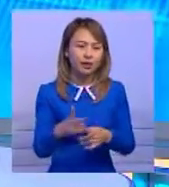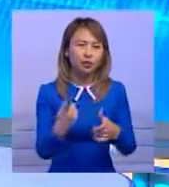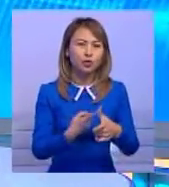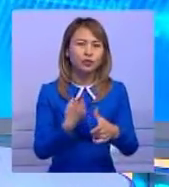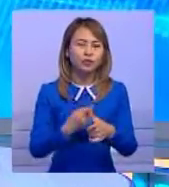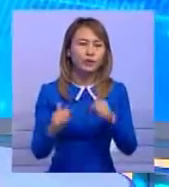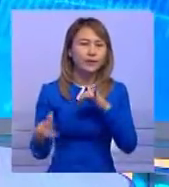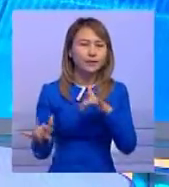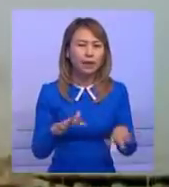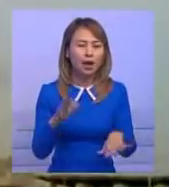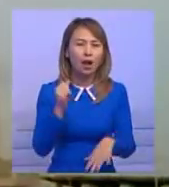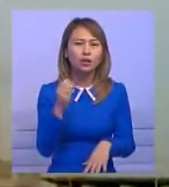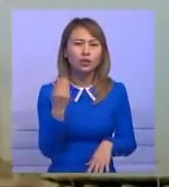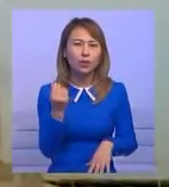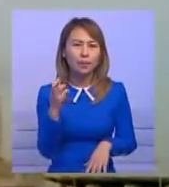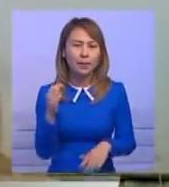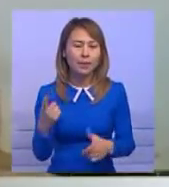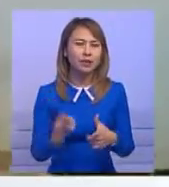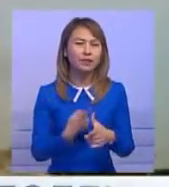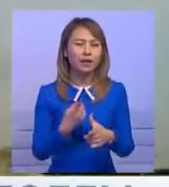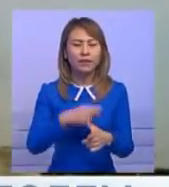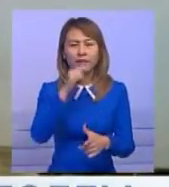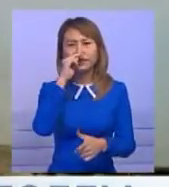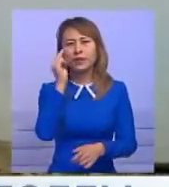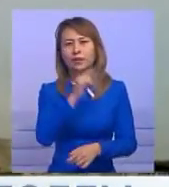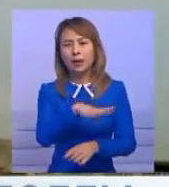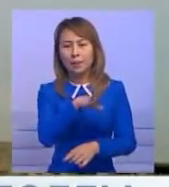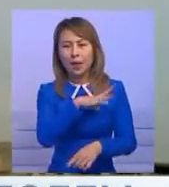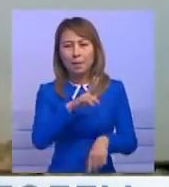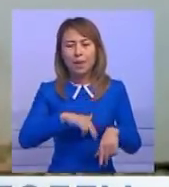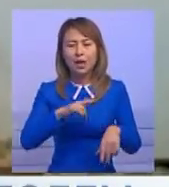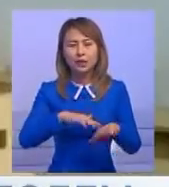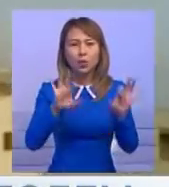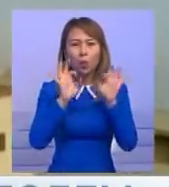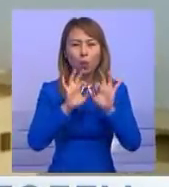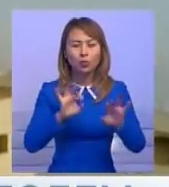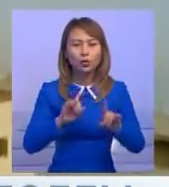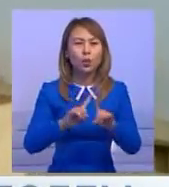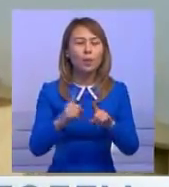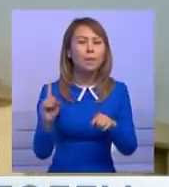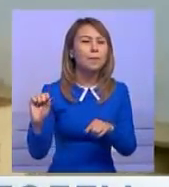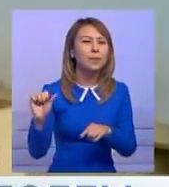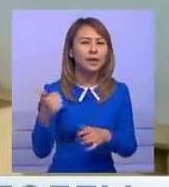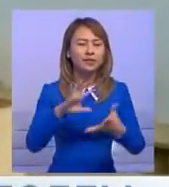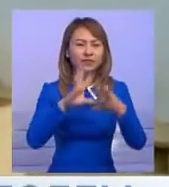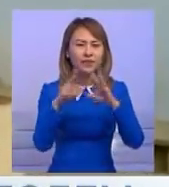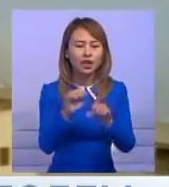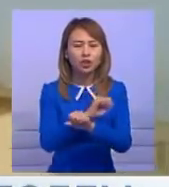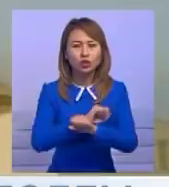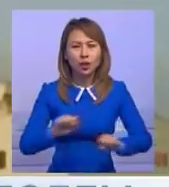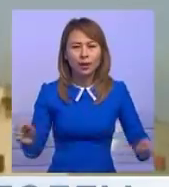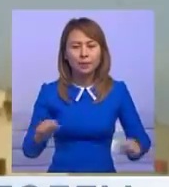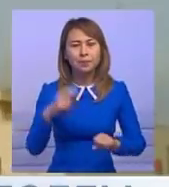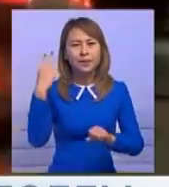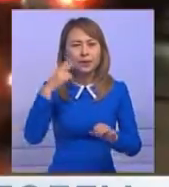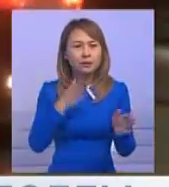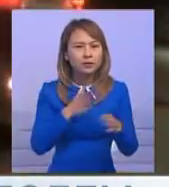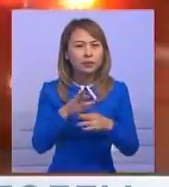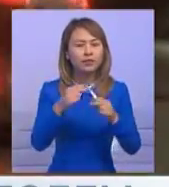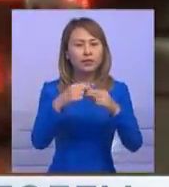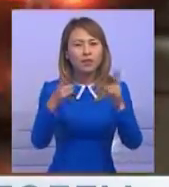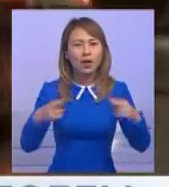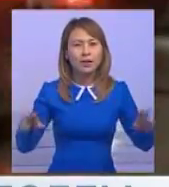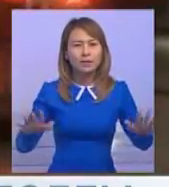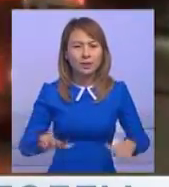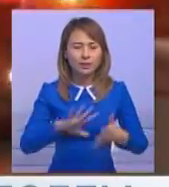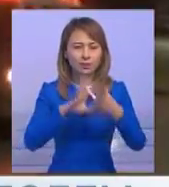аймақта әрекет ететін аш-шабап лаңкестері мойын алды. Полиция өкілдерінің айтуынша, алғашқы жарылыс президент сарайына кіретін бақылау бекетінде